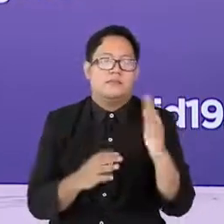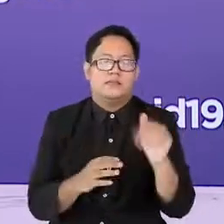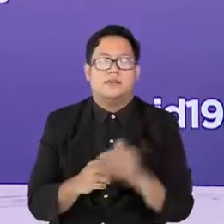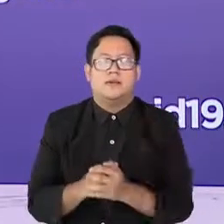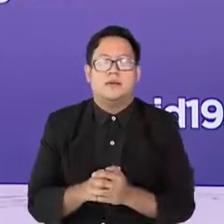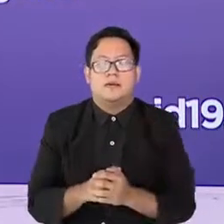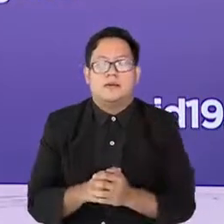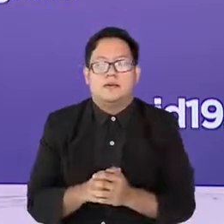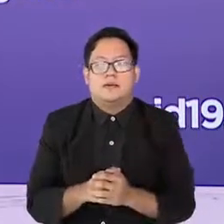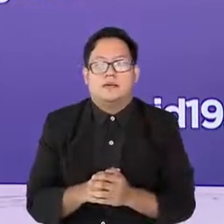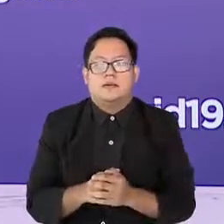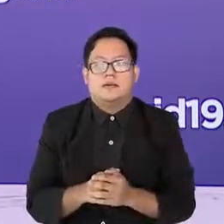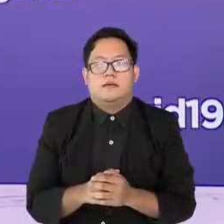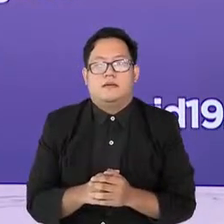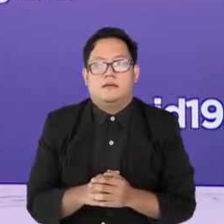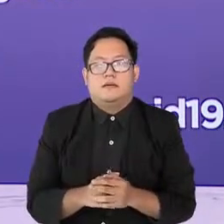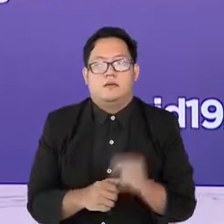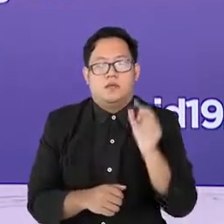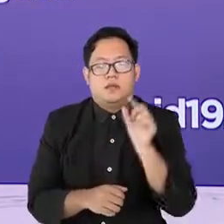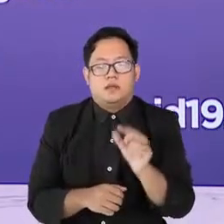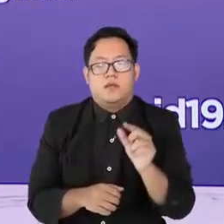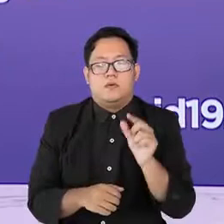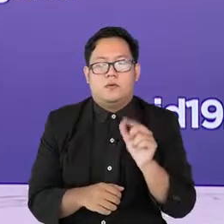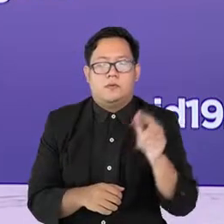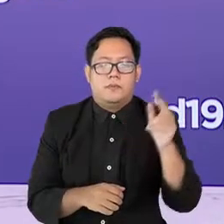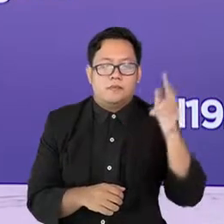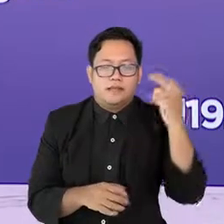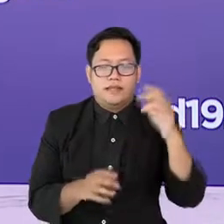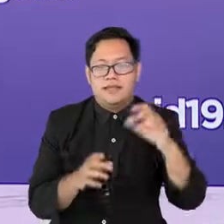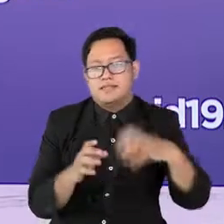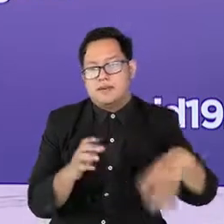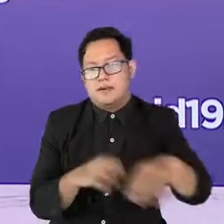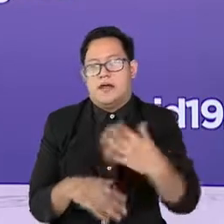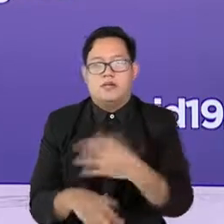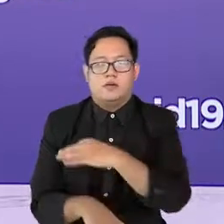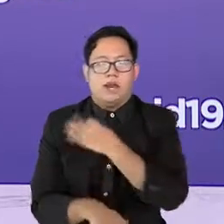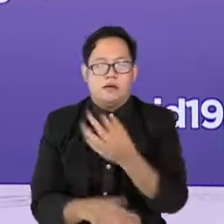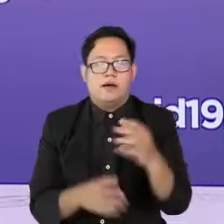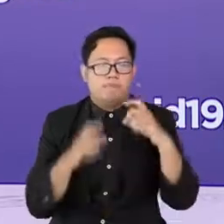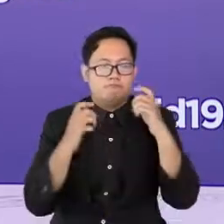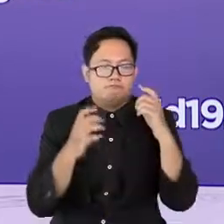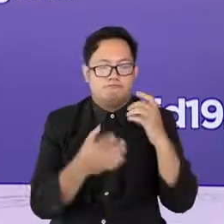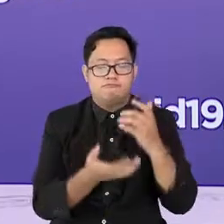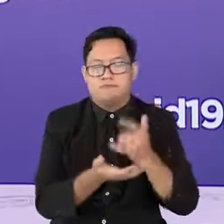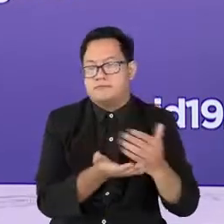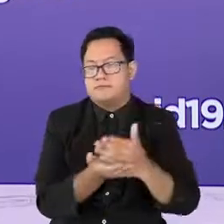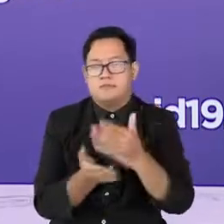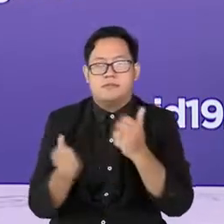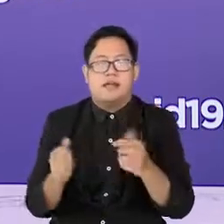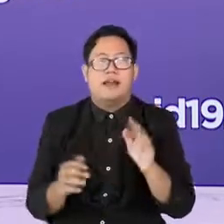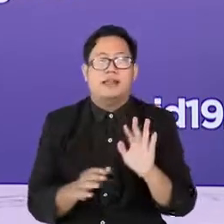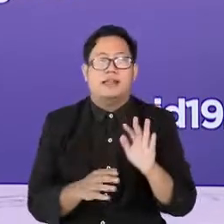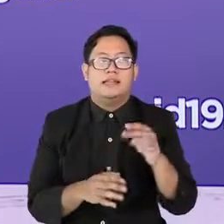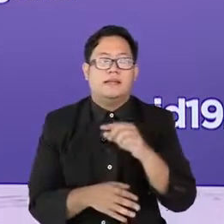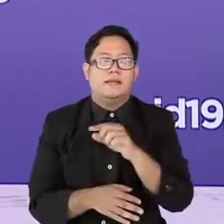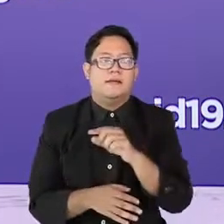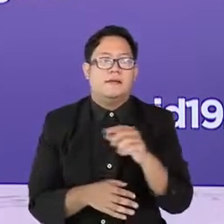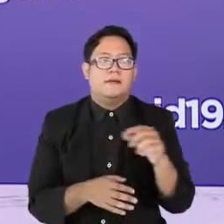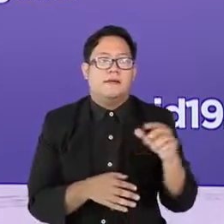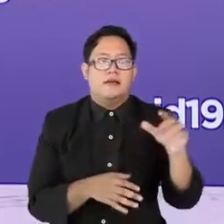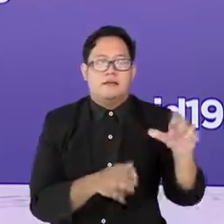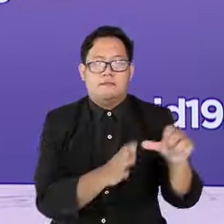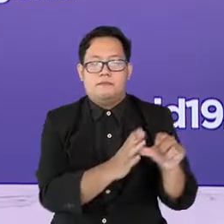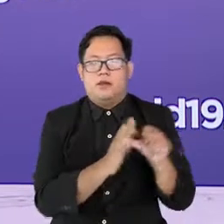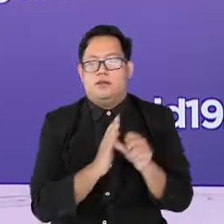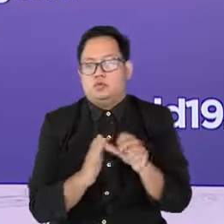aparat pemerintah setempat maupun relawan Hai kedepannya pihak yang akan membantu penyusunan kroto kesehatan